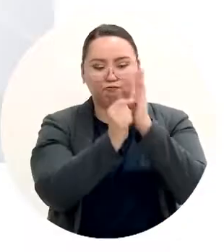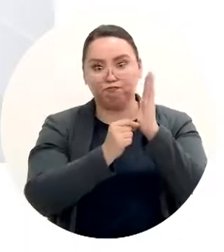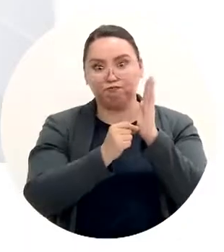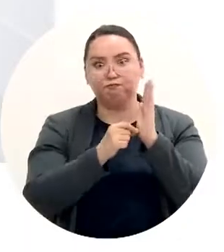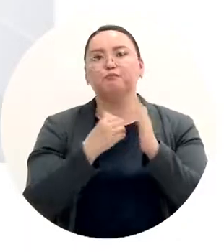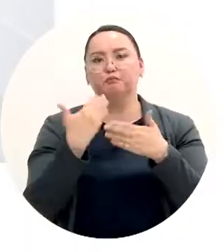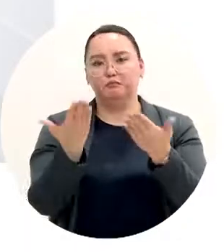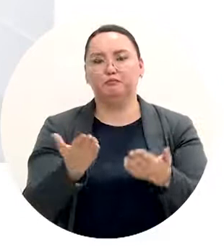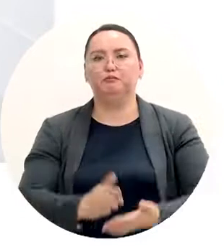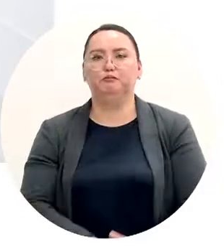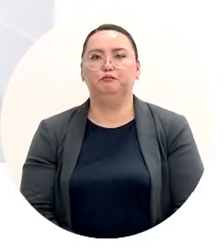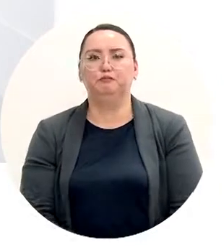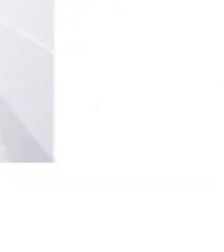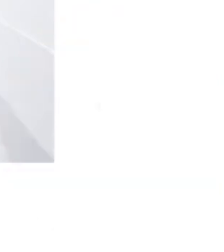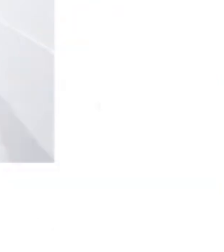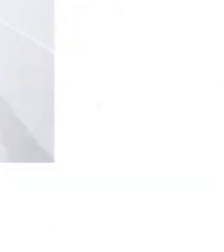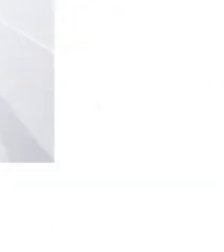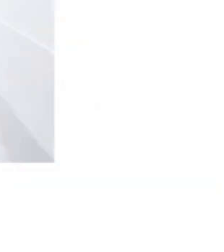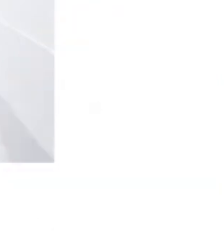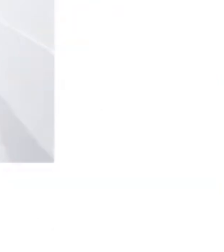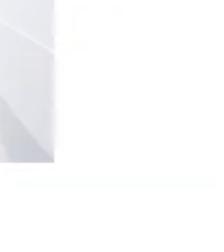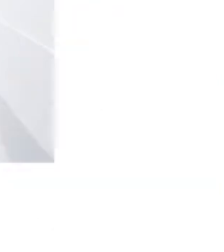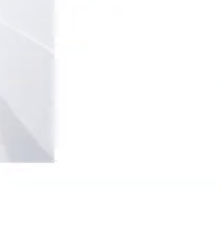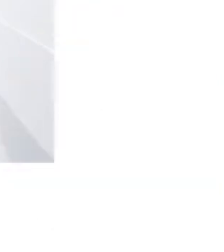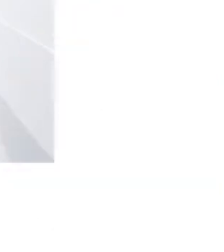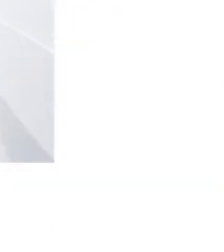үгсийг үндэсний бичигт болгаарай.